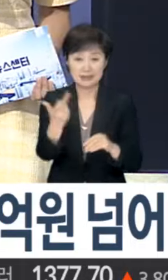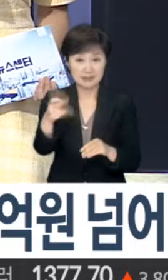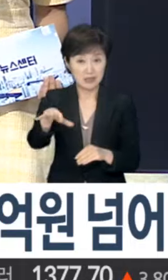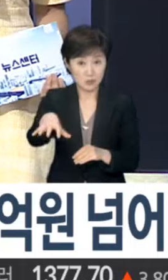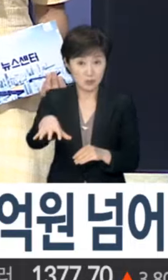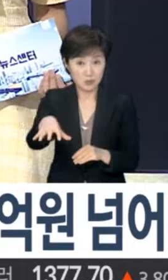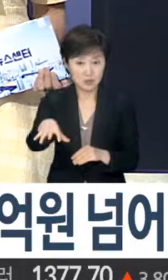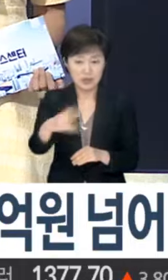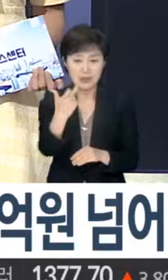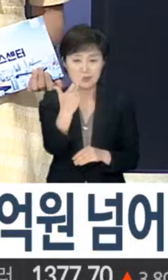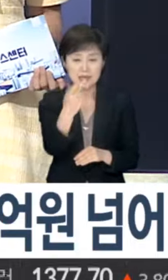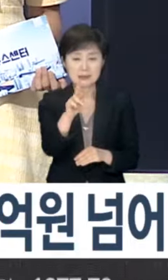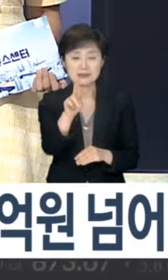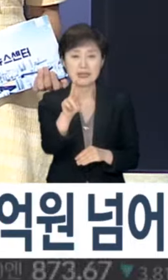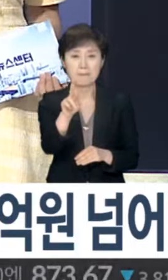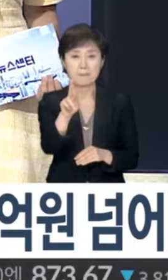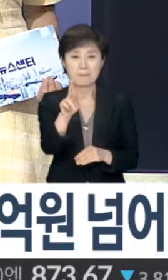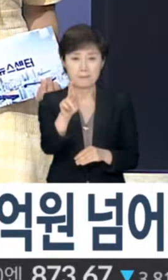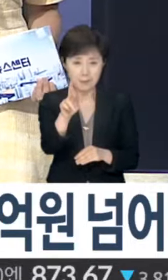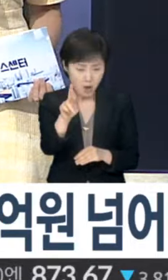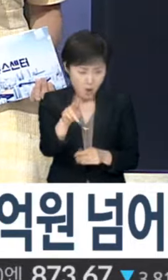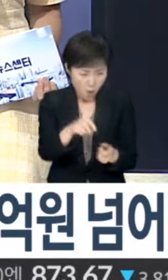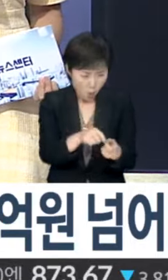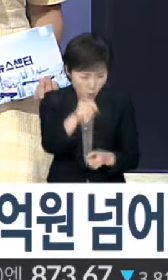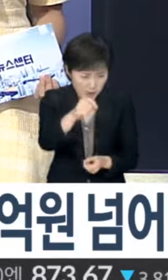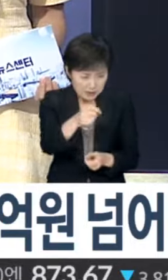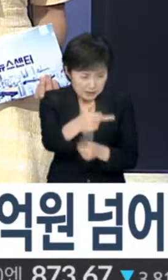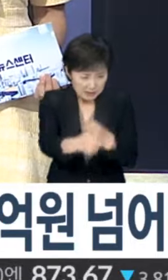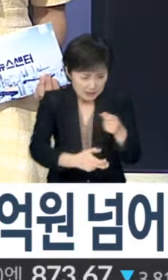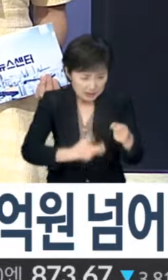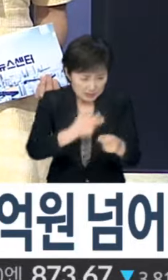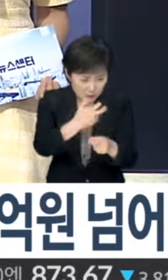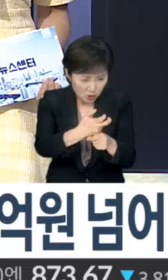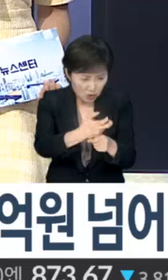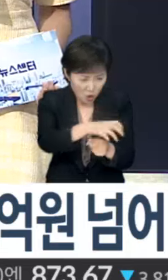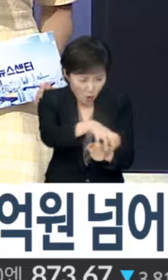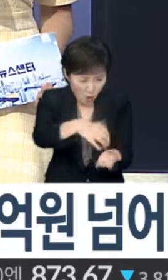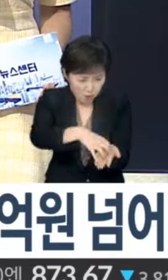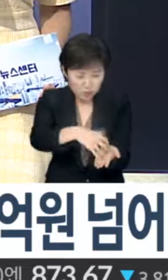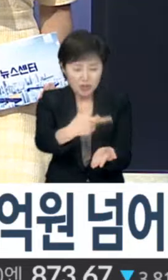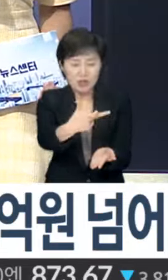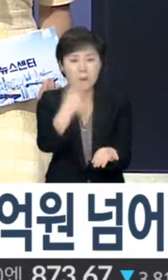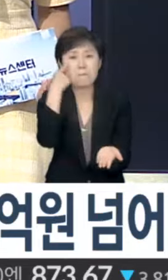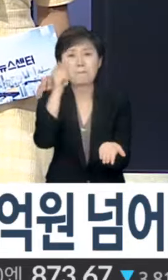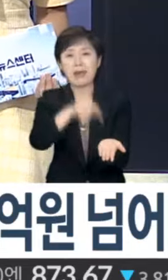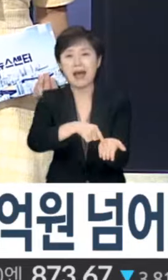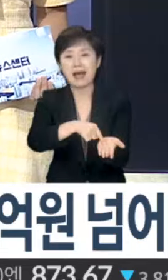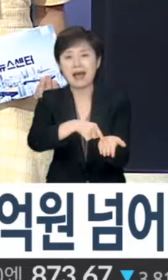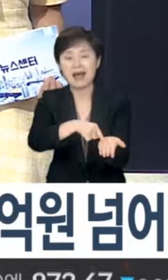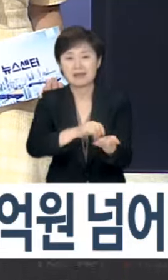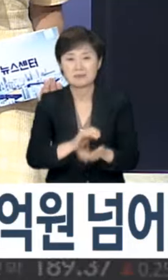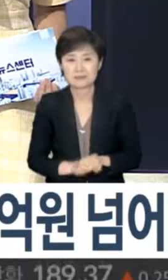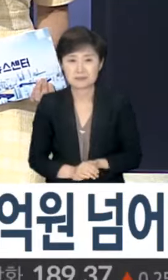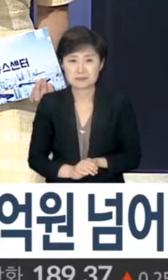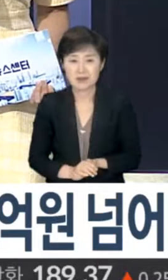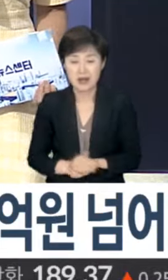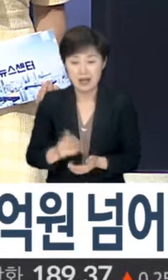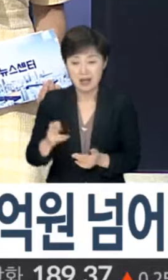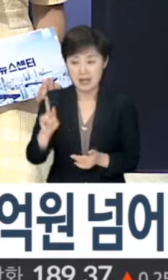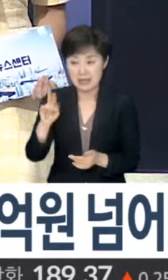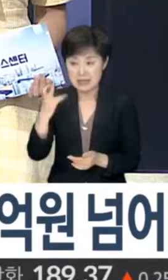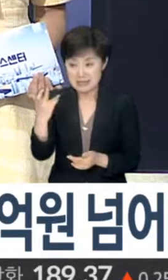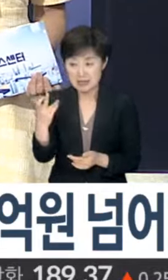지리산에서 모삼 수령만 약 70년으로 추정되는 가족산삼 17뿌리가 발견됐는데요. 한국